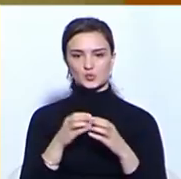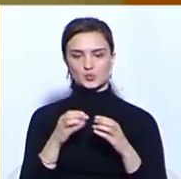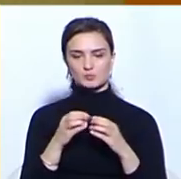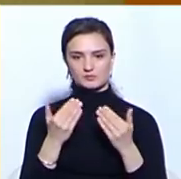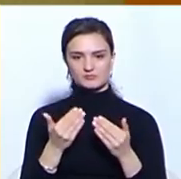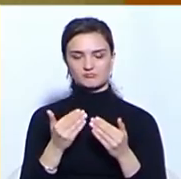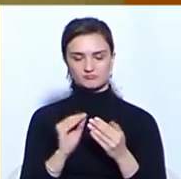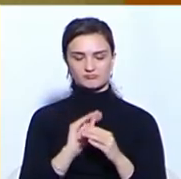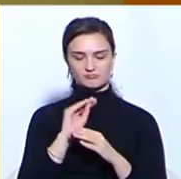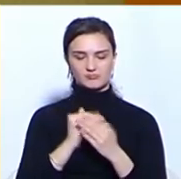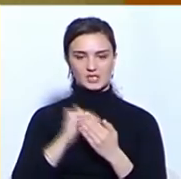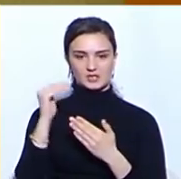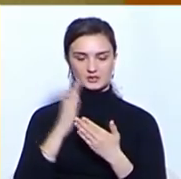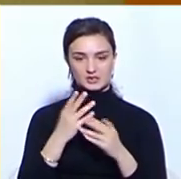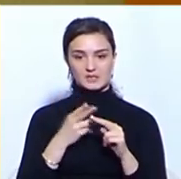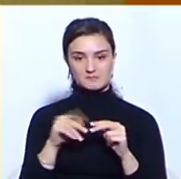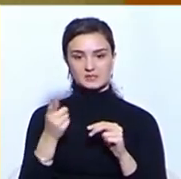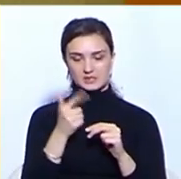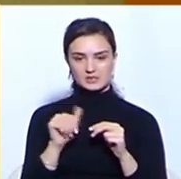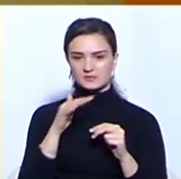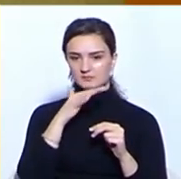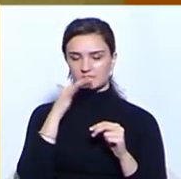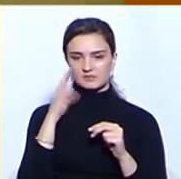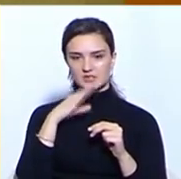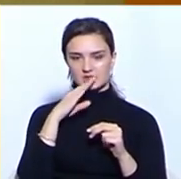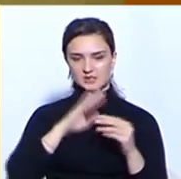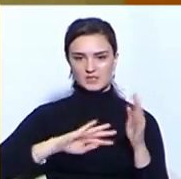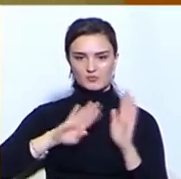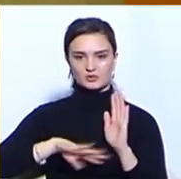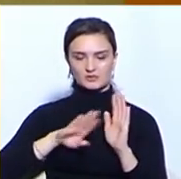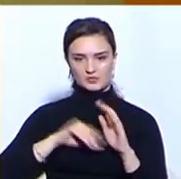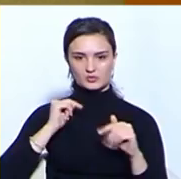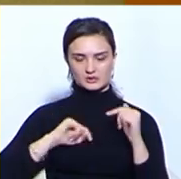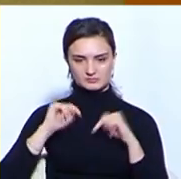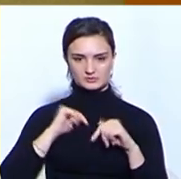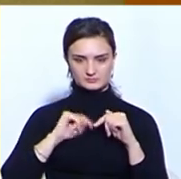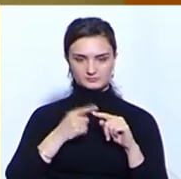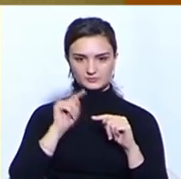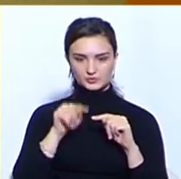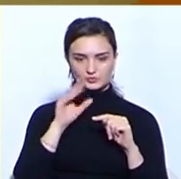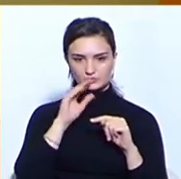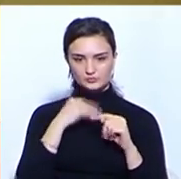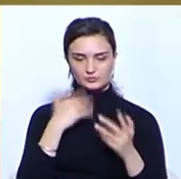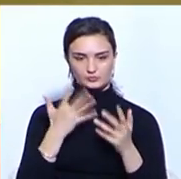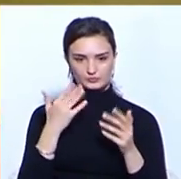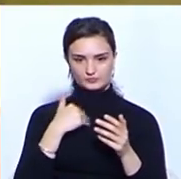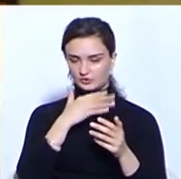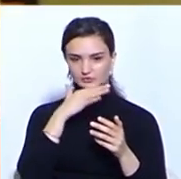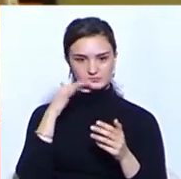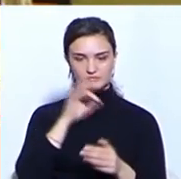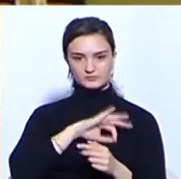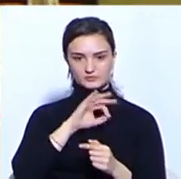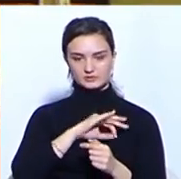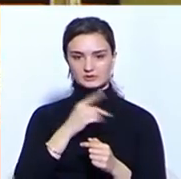ვიტამინების მაღალია და გარდა ამისა დიდი რაოდენობით წყლის გამოდევნა ხდება ორგანიზმიდან. მაშინ როდესაც თუ ჩვენ ჭარბად